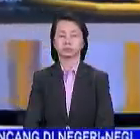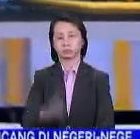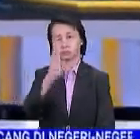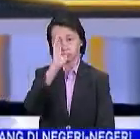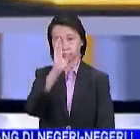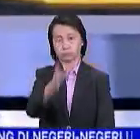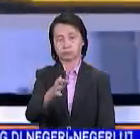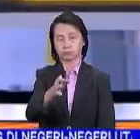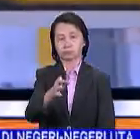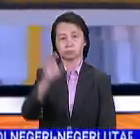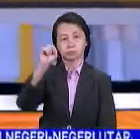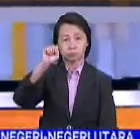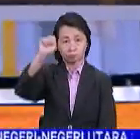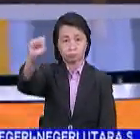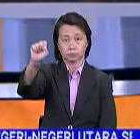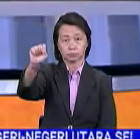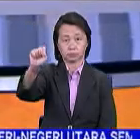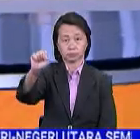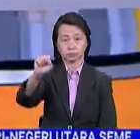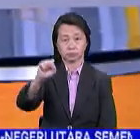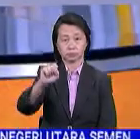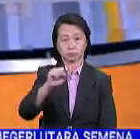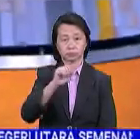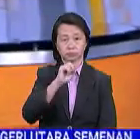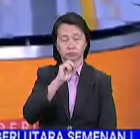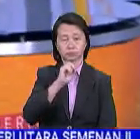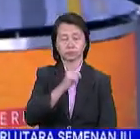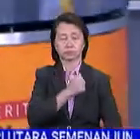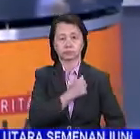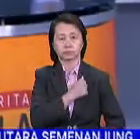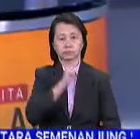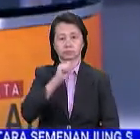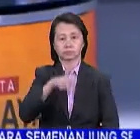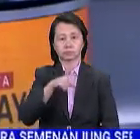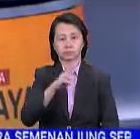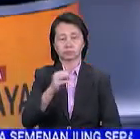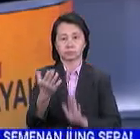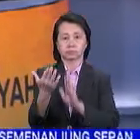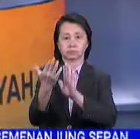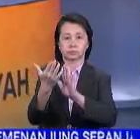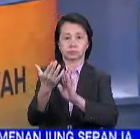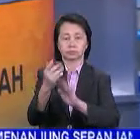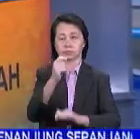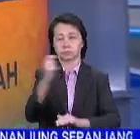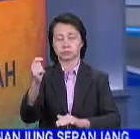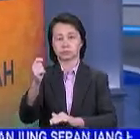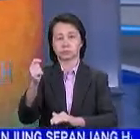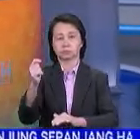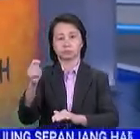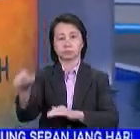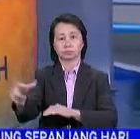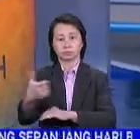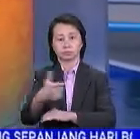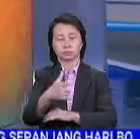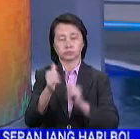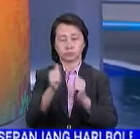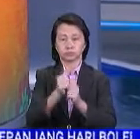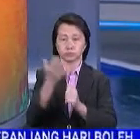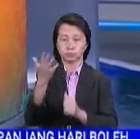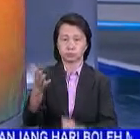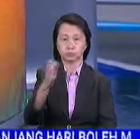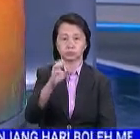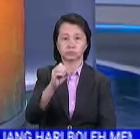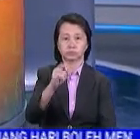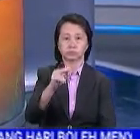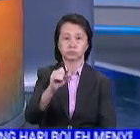Dari negeri di bawah payu meninjau persiapan Angkatan Pertahanan Awam hadapi monsun timur laut. Perinciannya langsung bersama